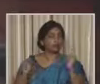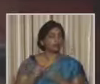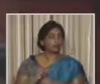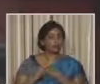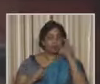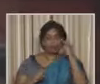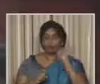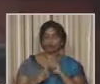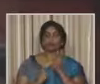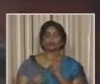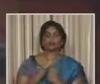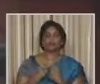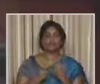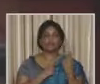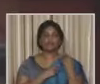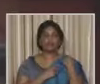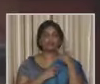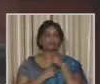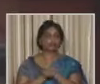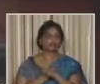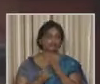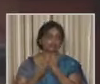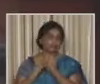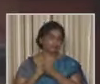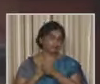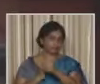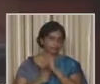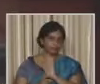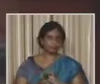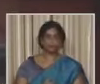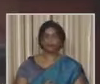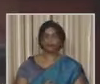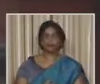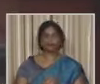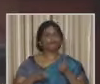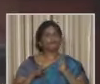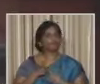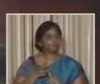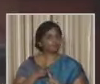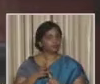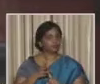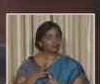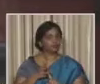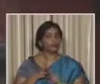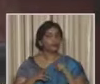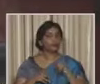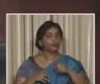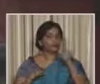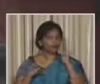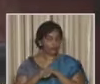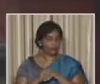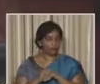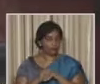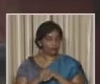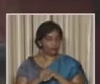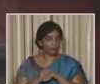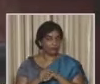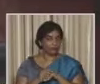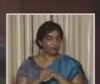செய்யப்பட்டமை தொடர்பாக பிரதிவாதி என்ற வகையில் விசாரணை மேற்கொள்ளப்படுகின்றது. அடுத்ததாக